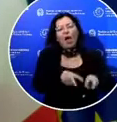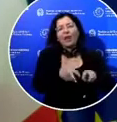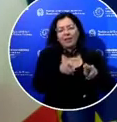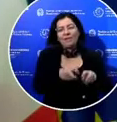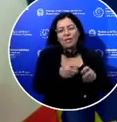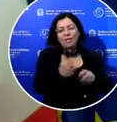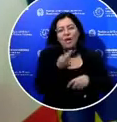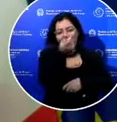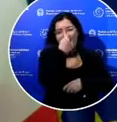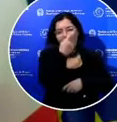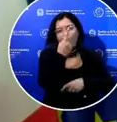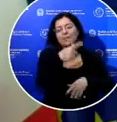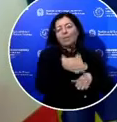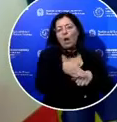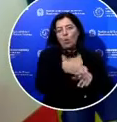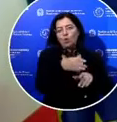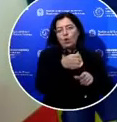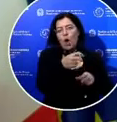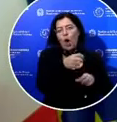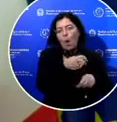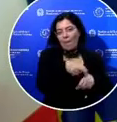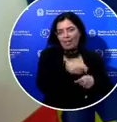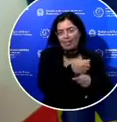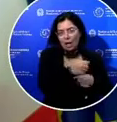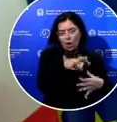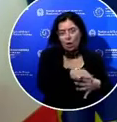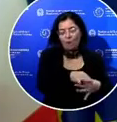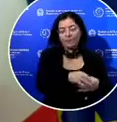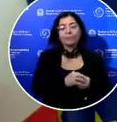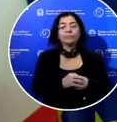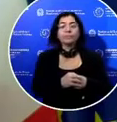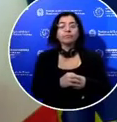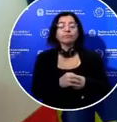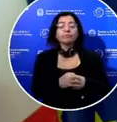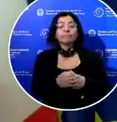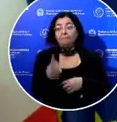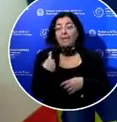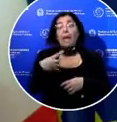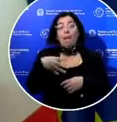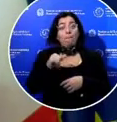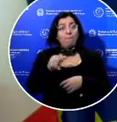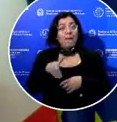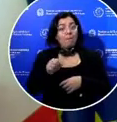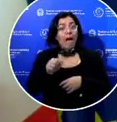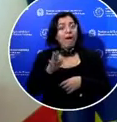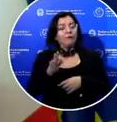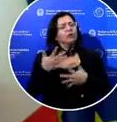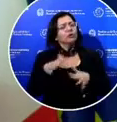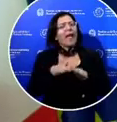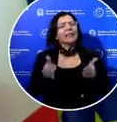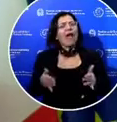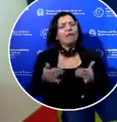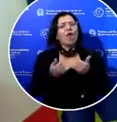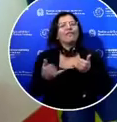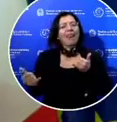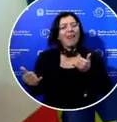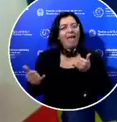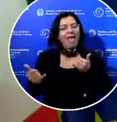normative vigenti. E anche per questo circa un anno fa è stato attivato presso il MIPAF un tavolo di filiera che ha il compito di